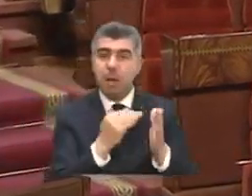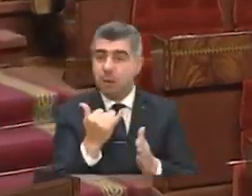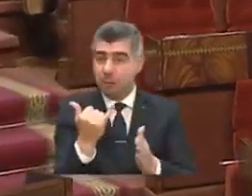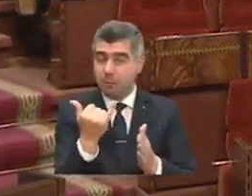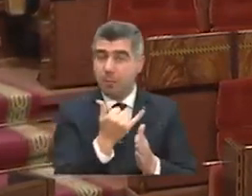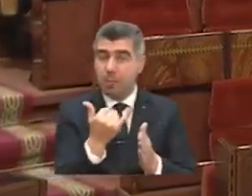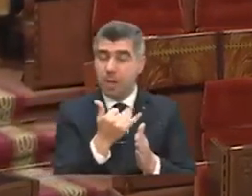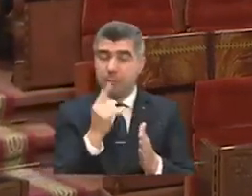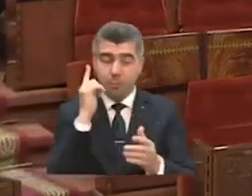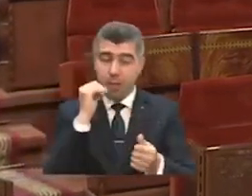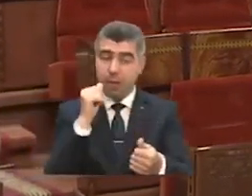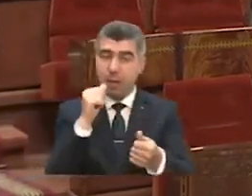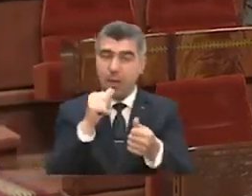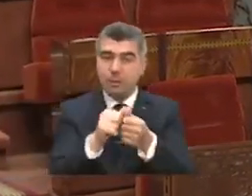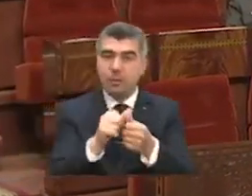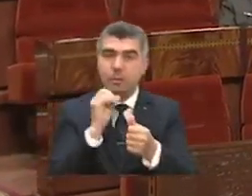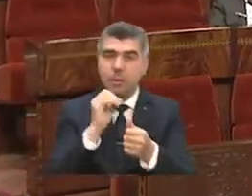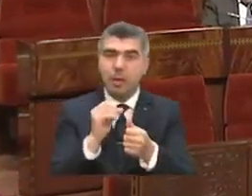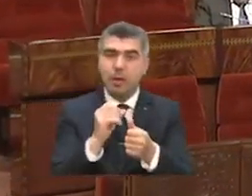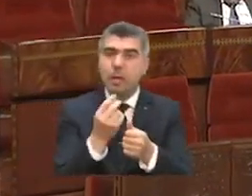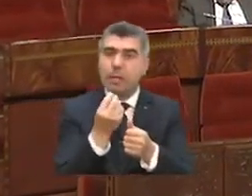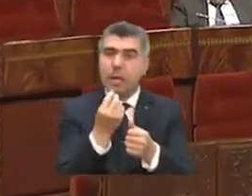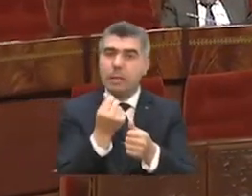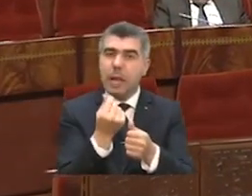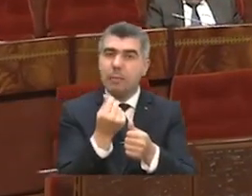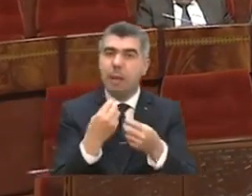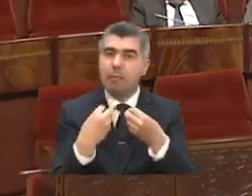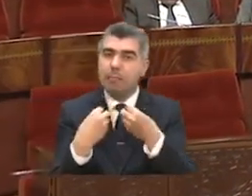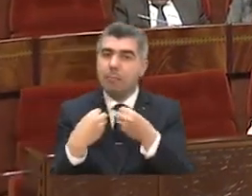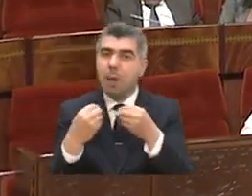أسعار بعض المواد بلغت مستويات قياسية